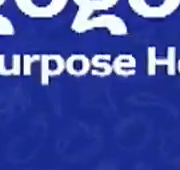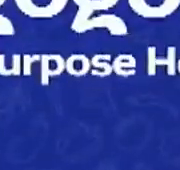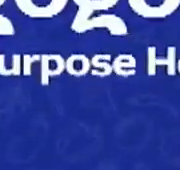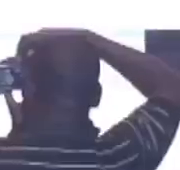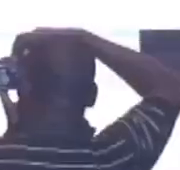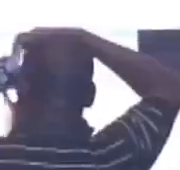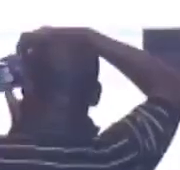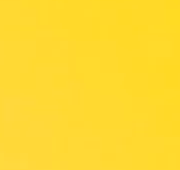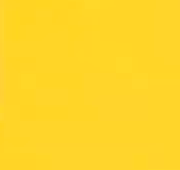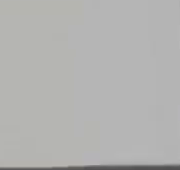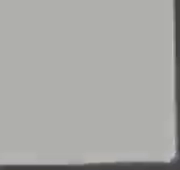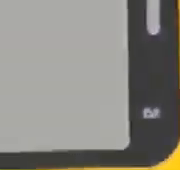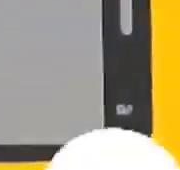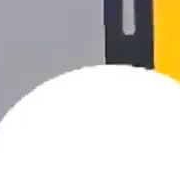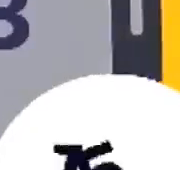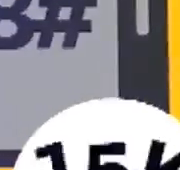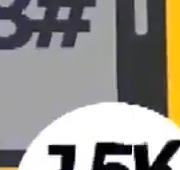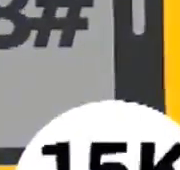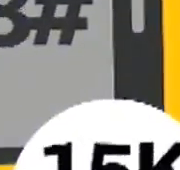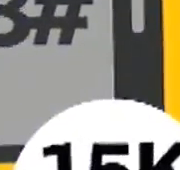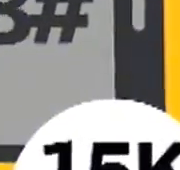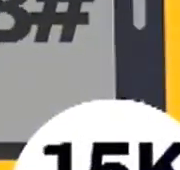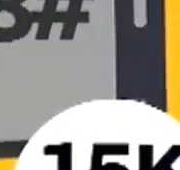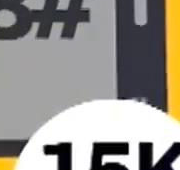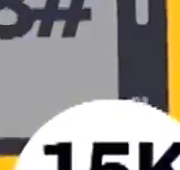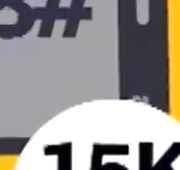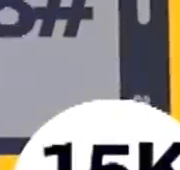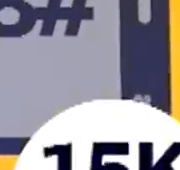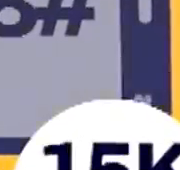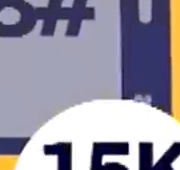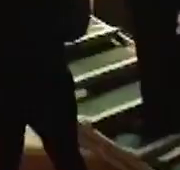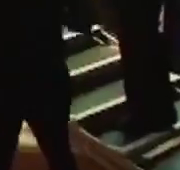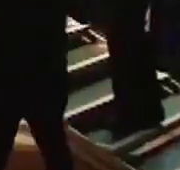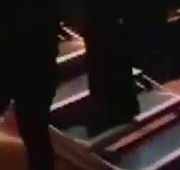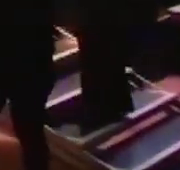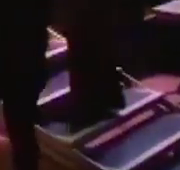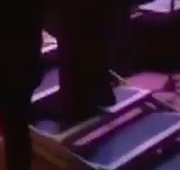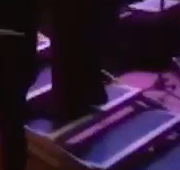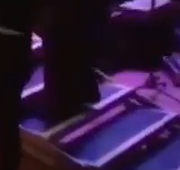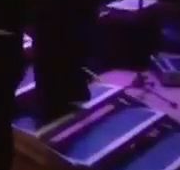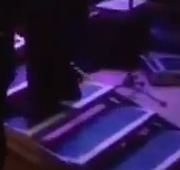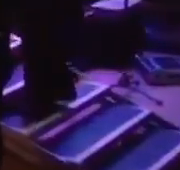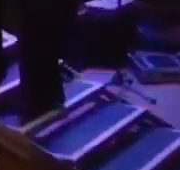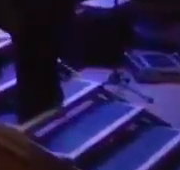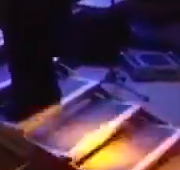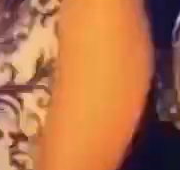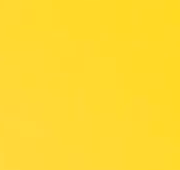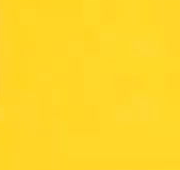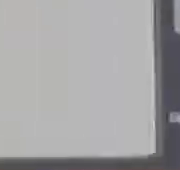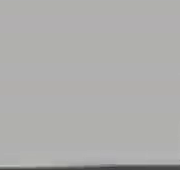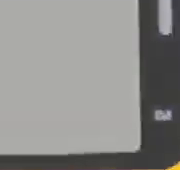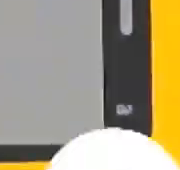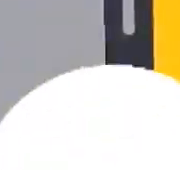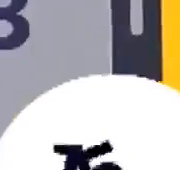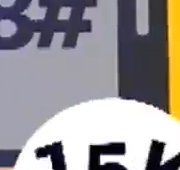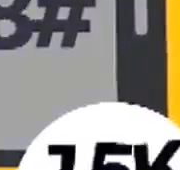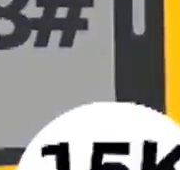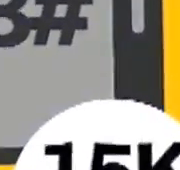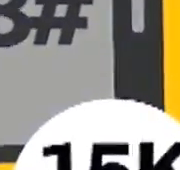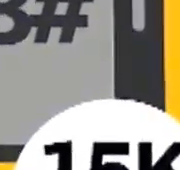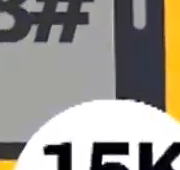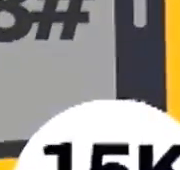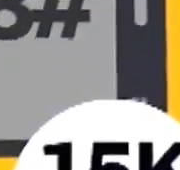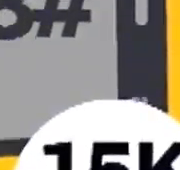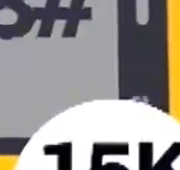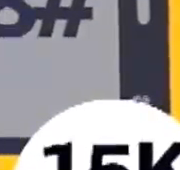mal papas hola usasure kwa MTN mobile money usasura gumu chitundu MTN usasure nega nkomitano tiga sitemu kagatano sutamu endamu